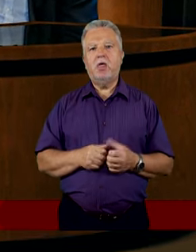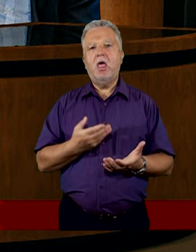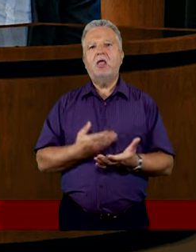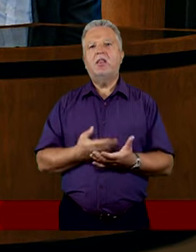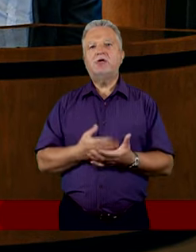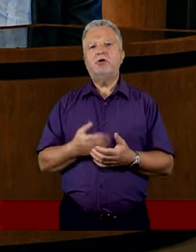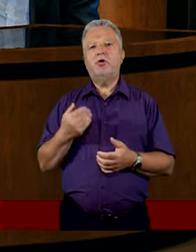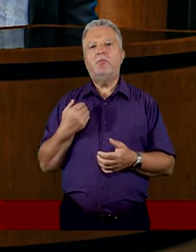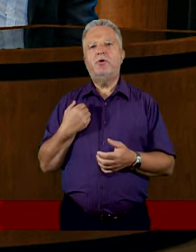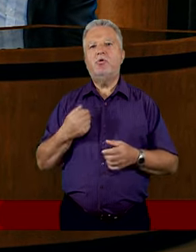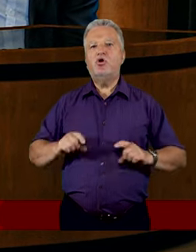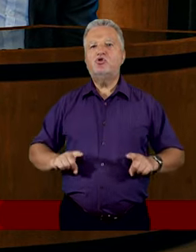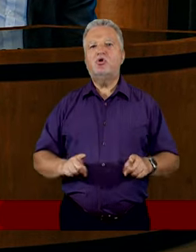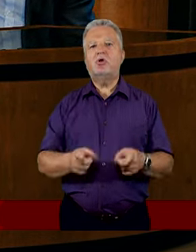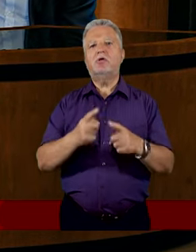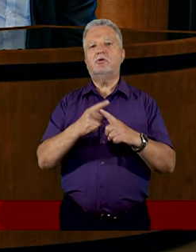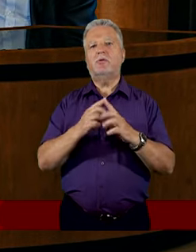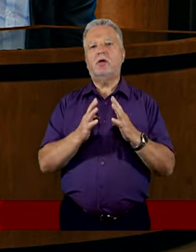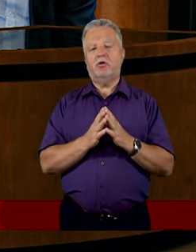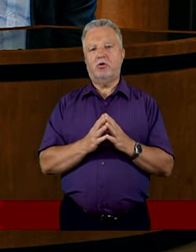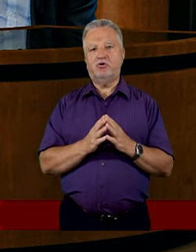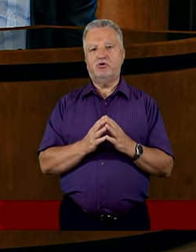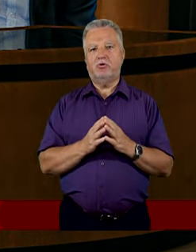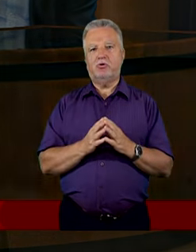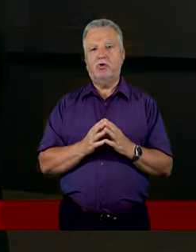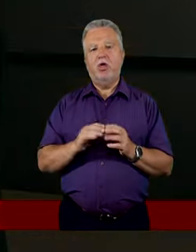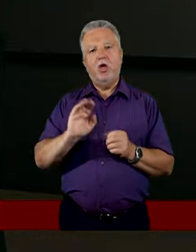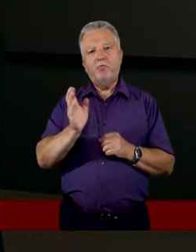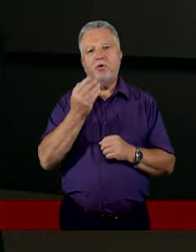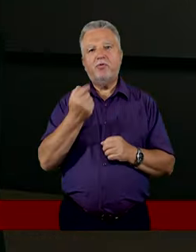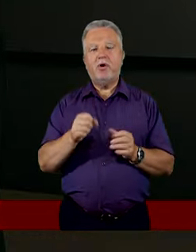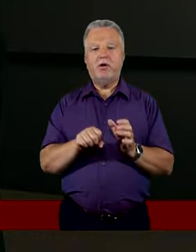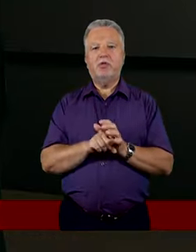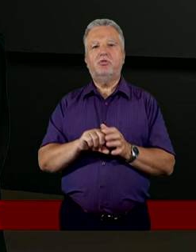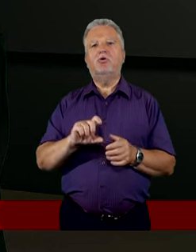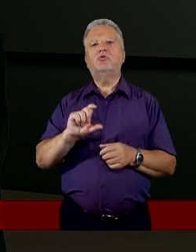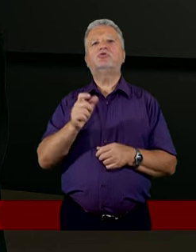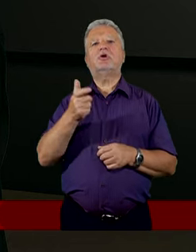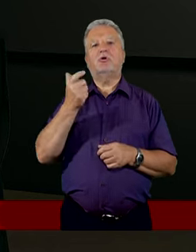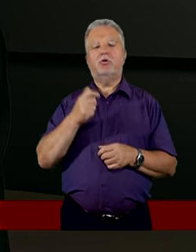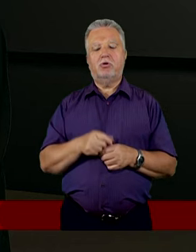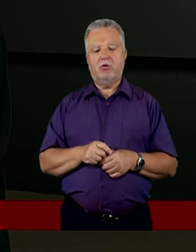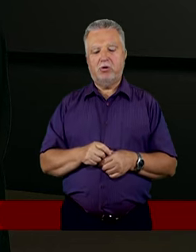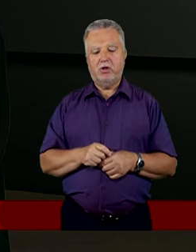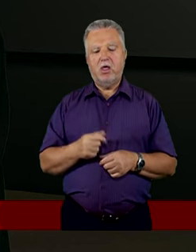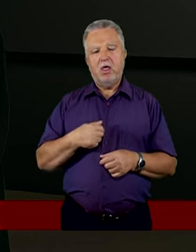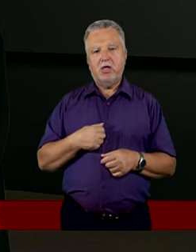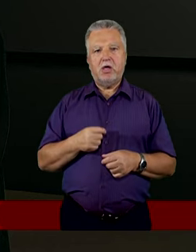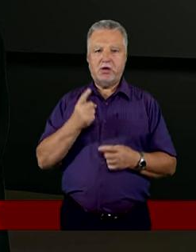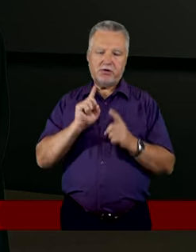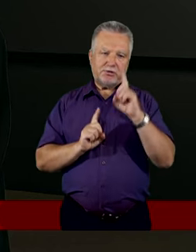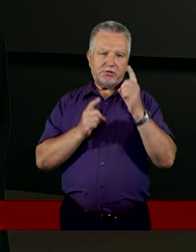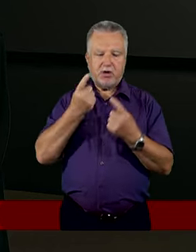Po co został zorganizowany Kościół i w ogóle powołany do czegoś? Ja nieraz